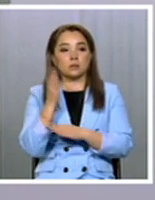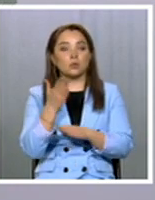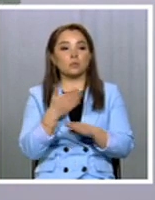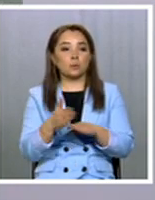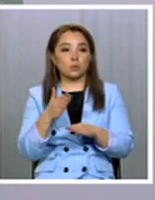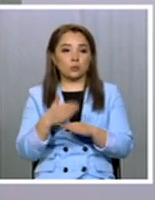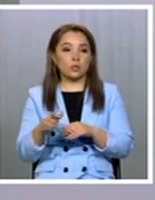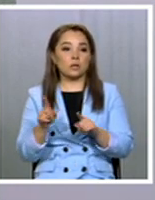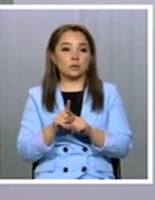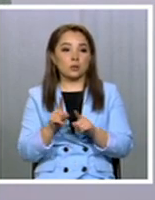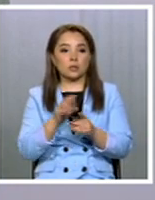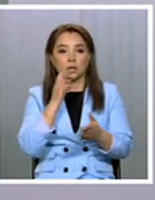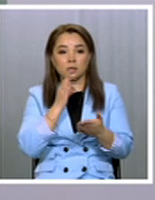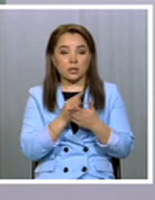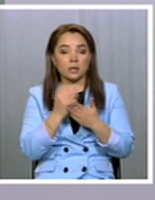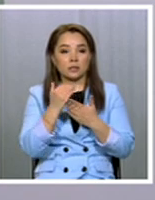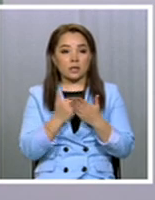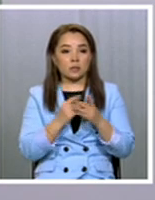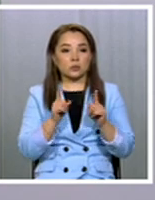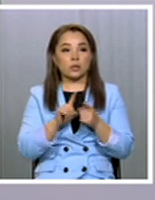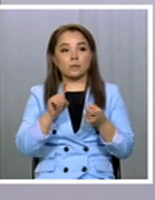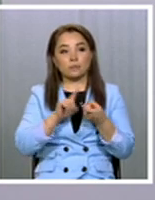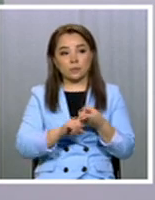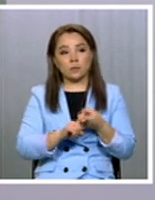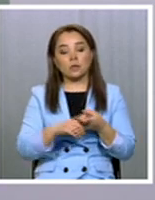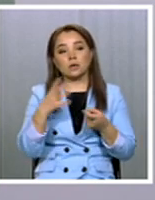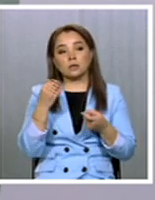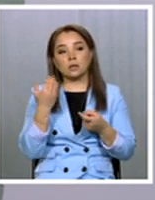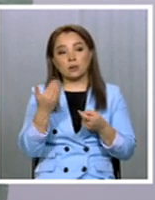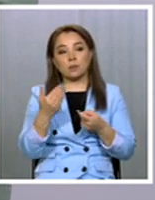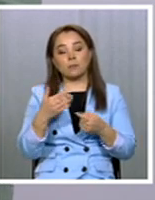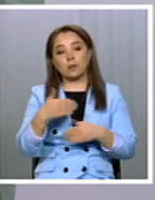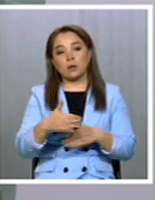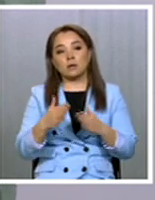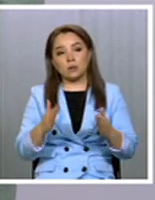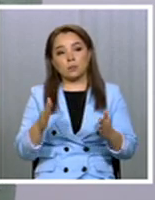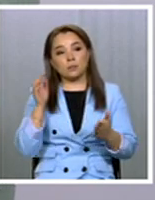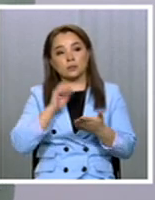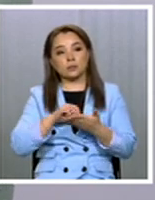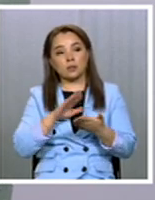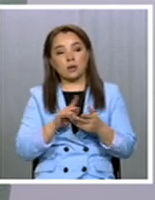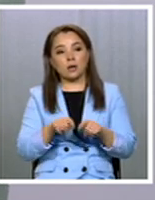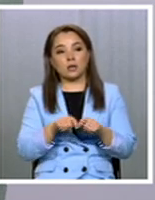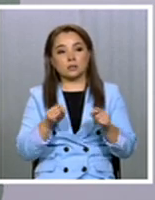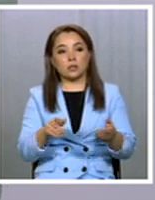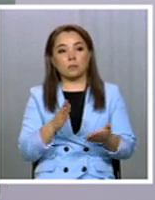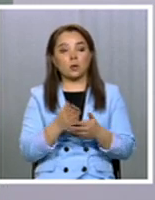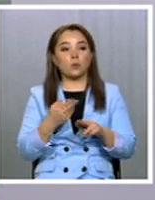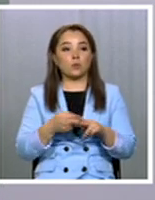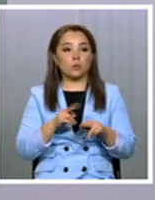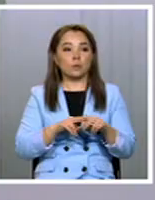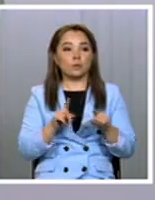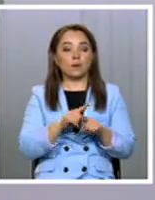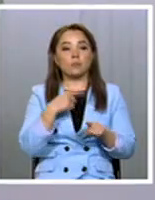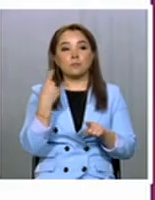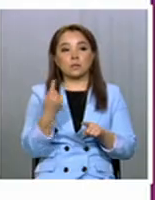шығу үшін, ол да тізбек ретінде, сондықтан тағы да параметрлі цикл ашам. Мұнда